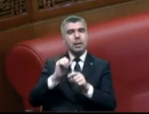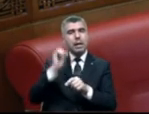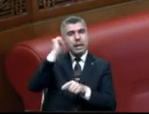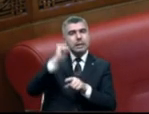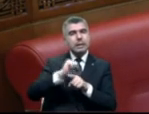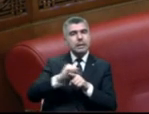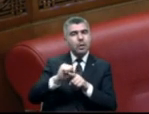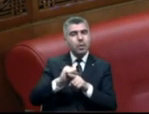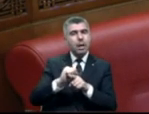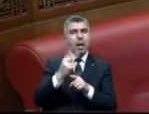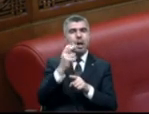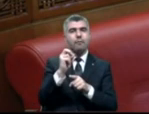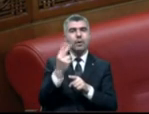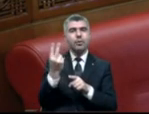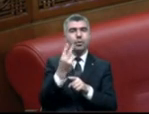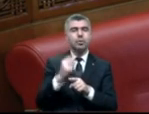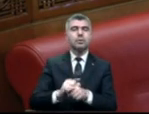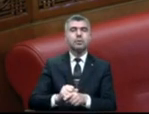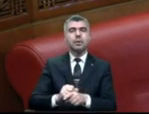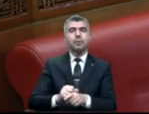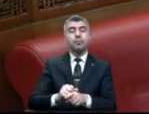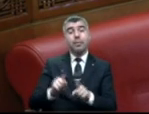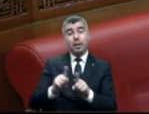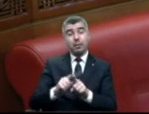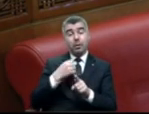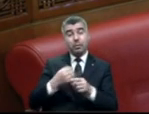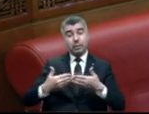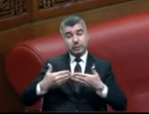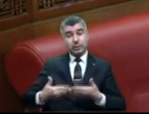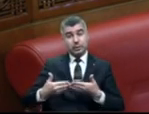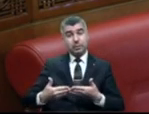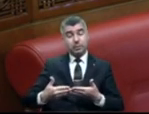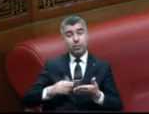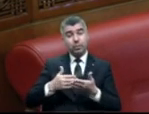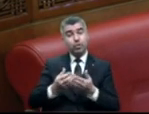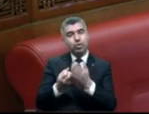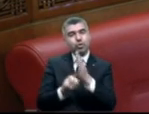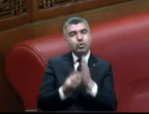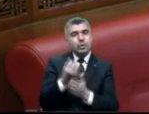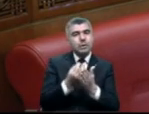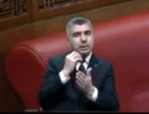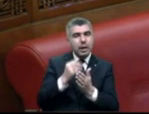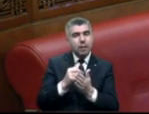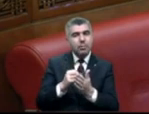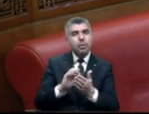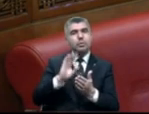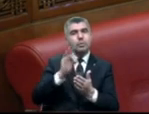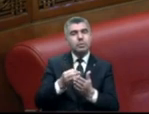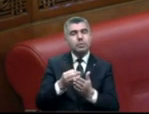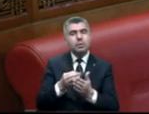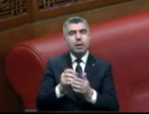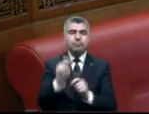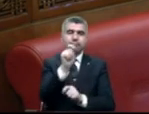ديال 2022. 72% من العرض التكويني الموسم الحالي يضم شعوبا جديدة وأخرى تمت